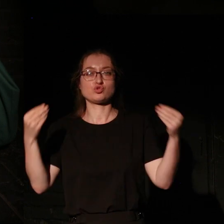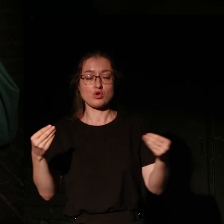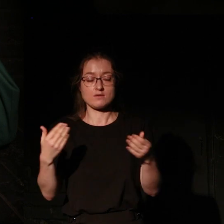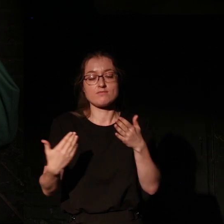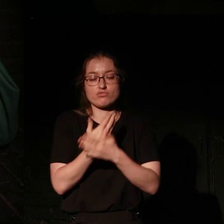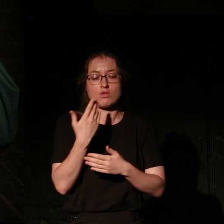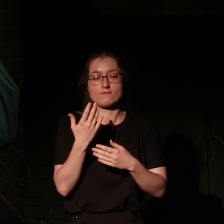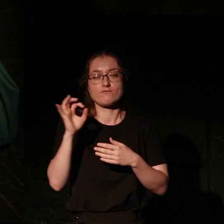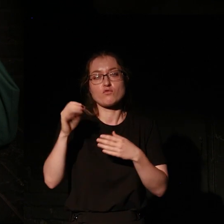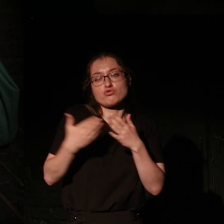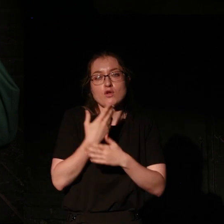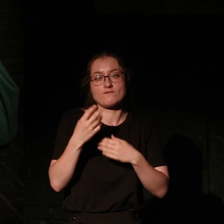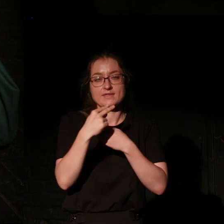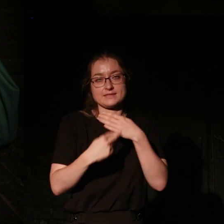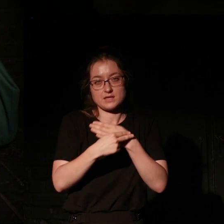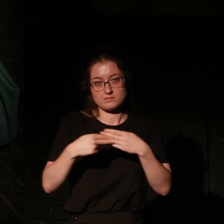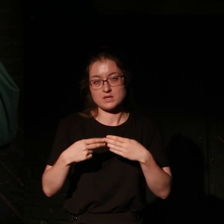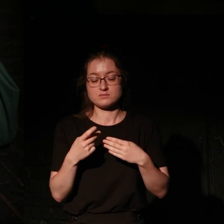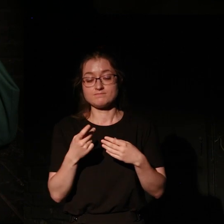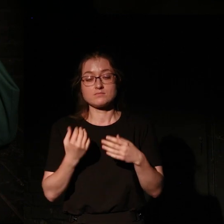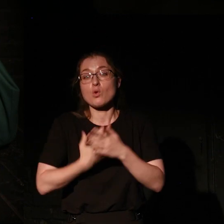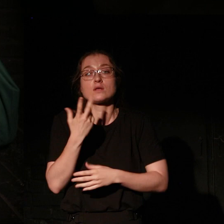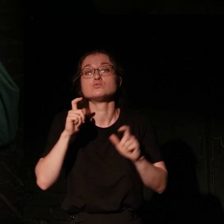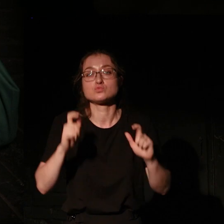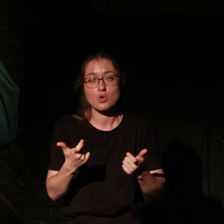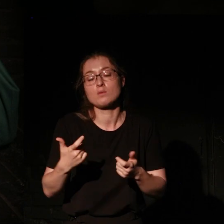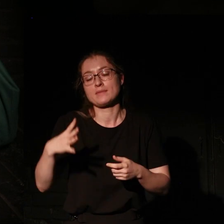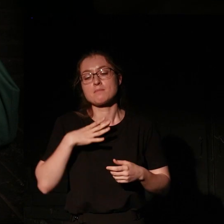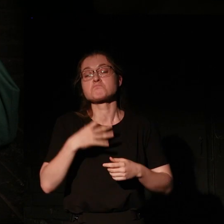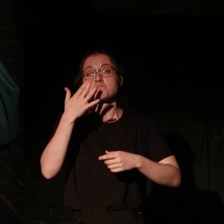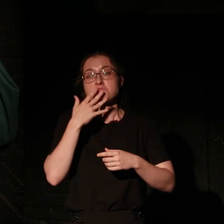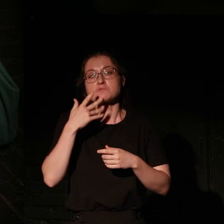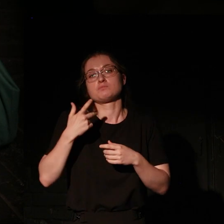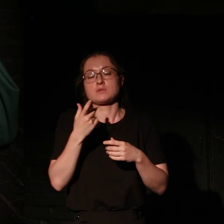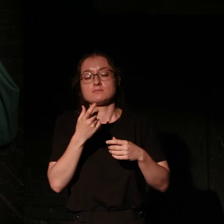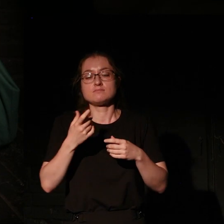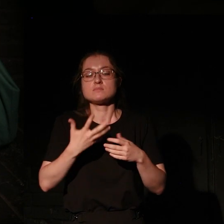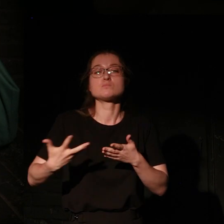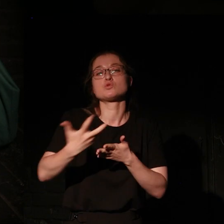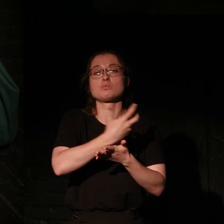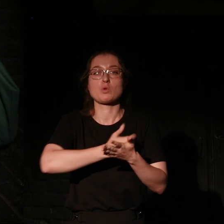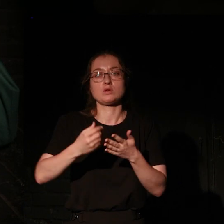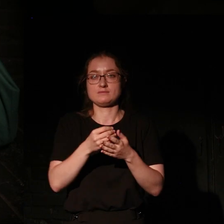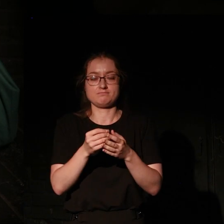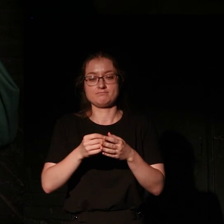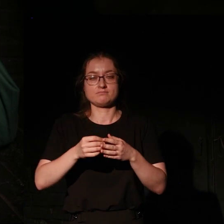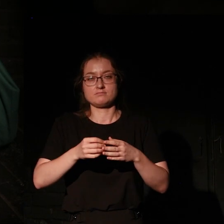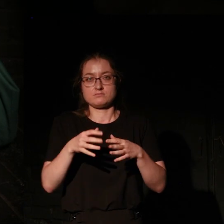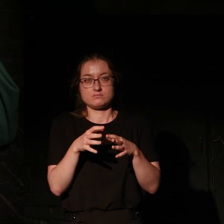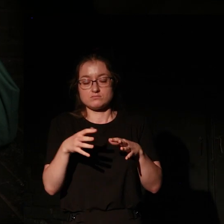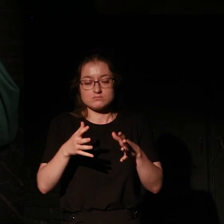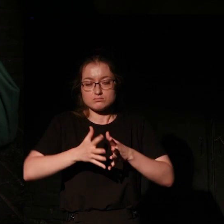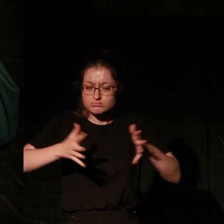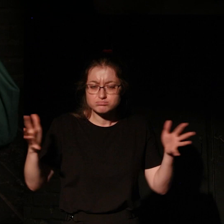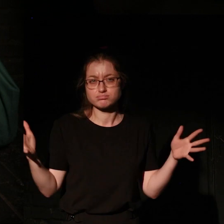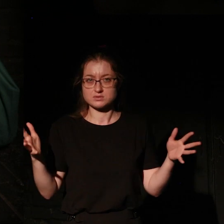co się okazuje, że mówiliśmy tutaj o takich rozszerzonych zbiorach, ale okazuje się, że nawet te dobrze znane